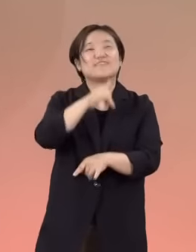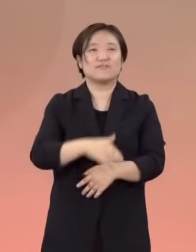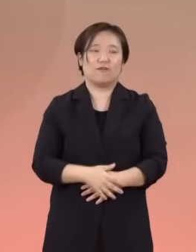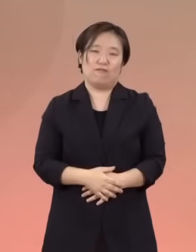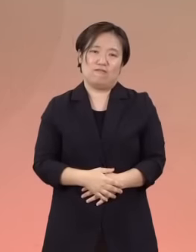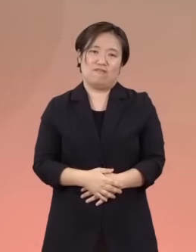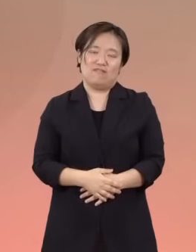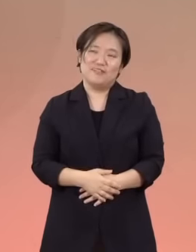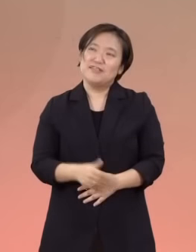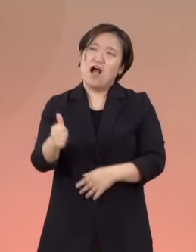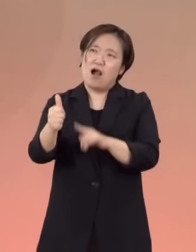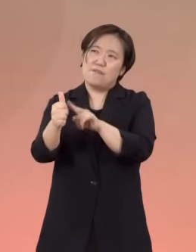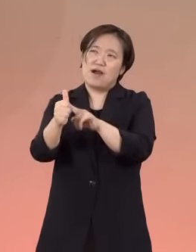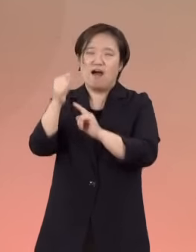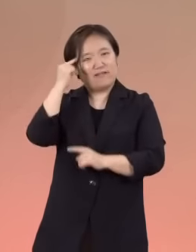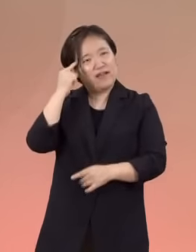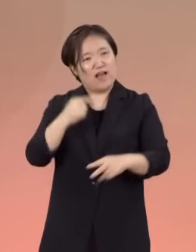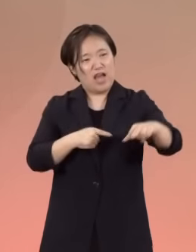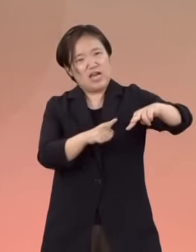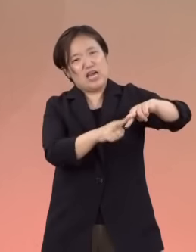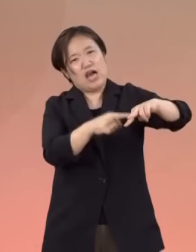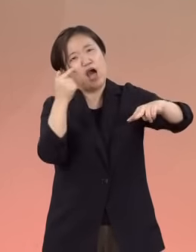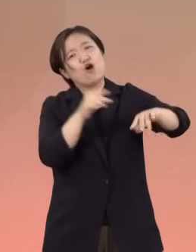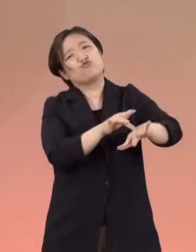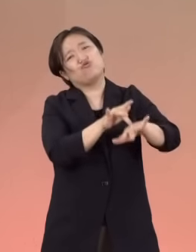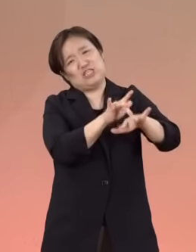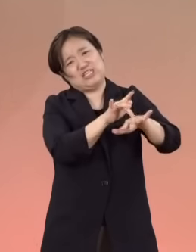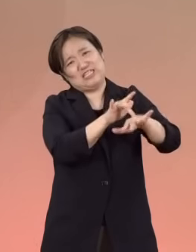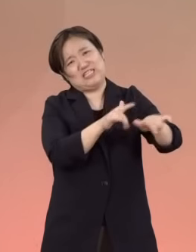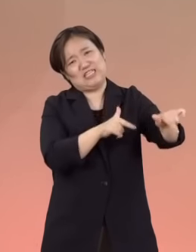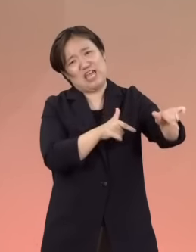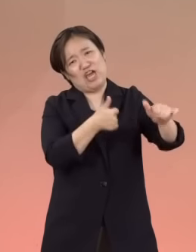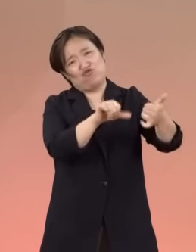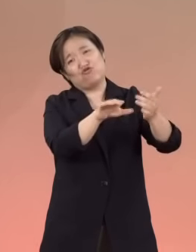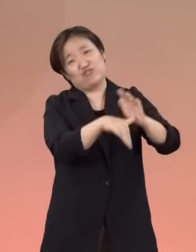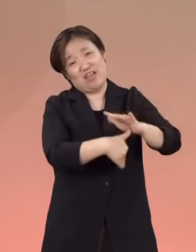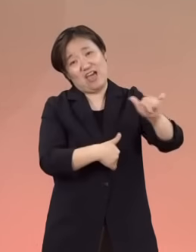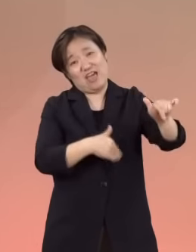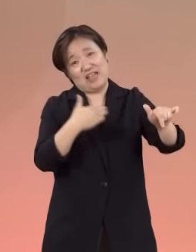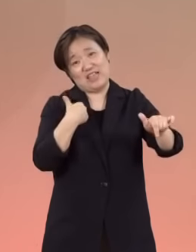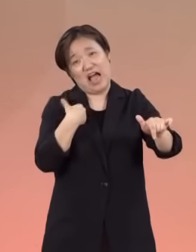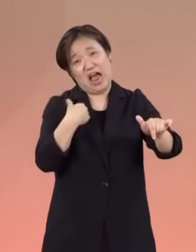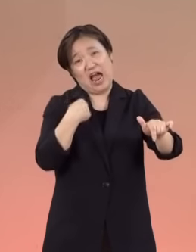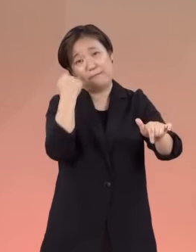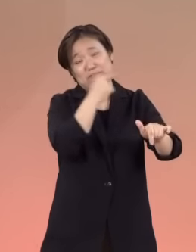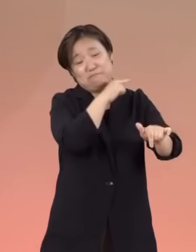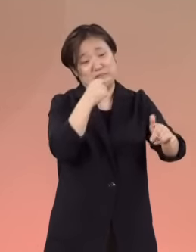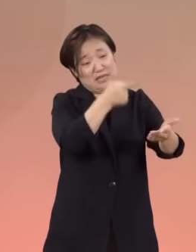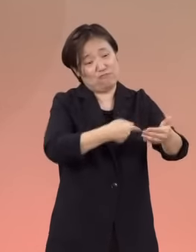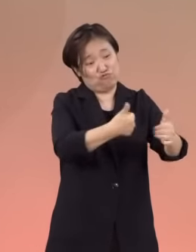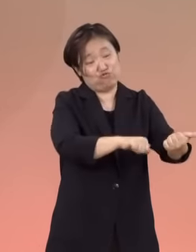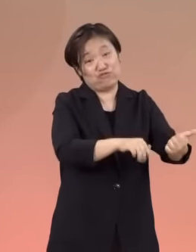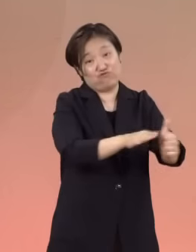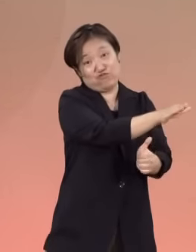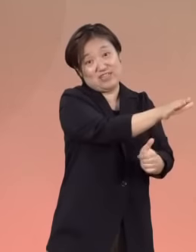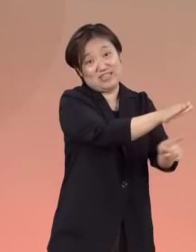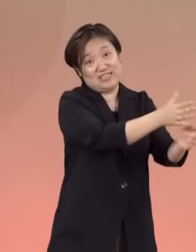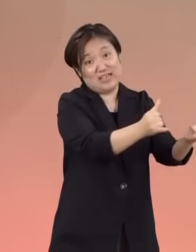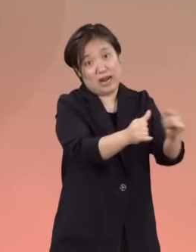거기서 사고를 당한 영가 귀신인 거 같은데 자기를 친 운전자를 누구인지